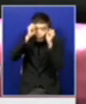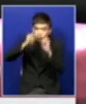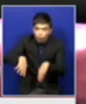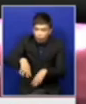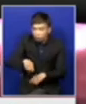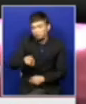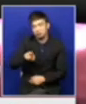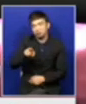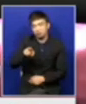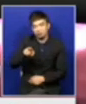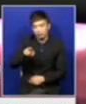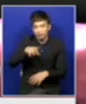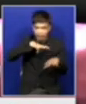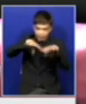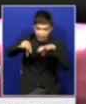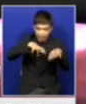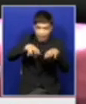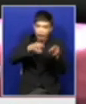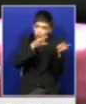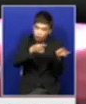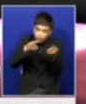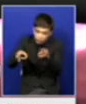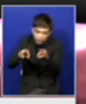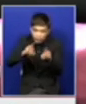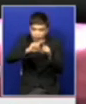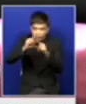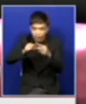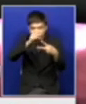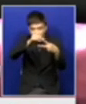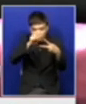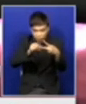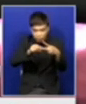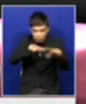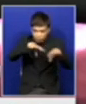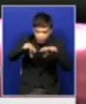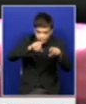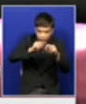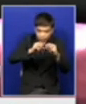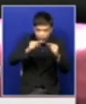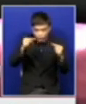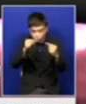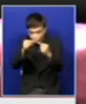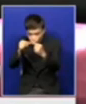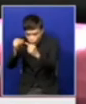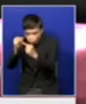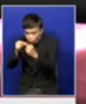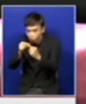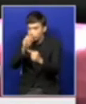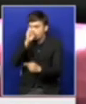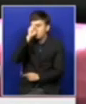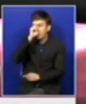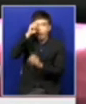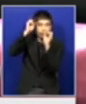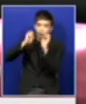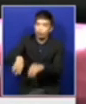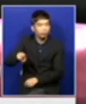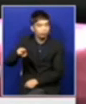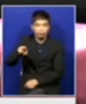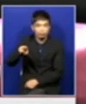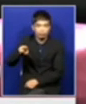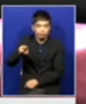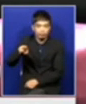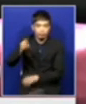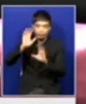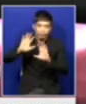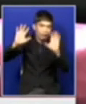ากการบริหารงานทั้งสองส่วนนี้ให้มีความสมดุลกันดิฉันลงพื้นที่พบปะพี่น้องประชาชน หล